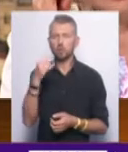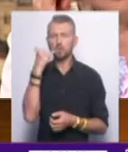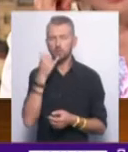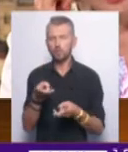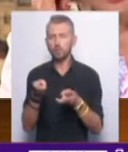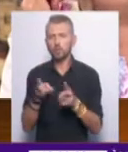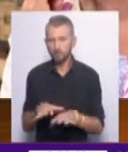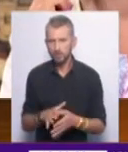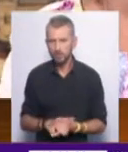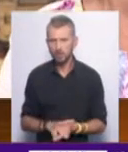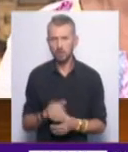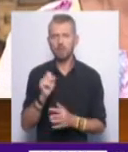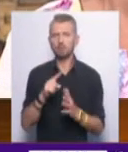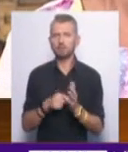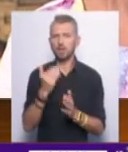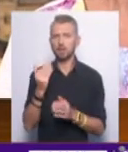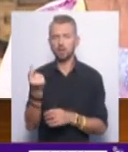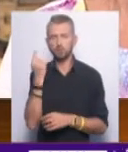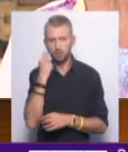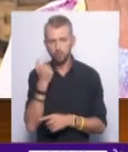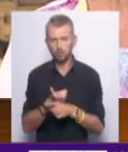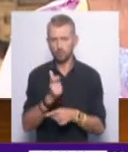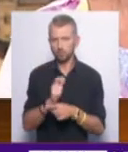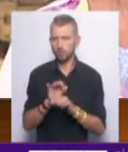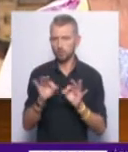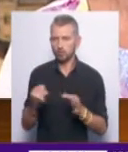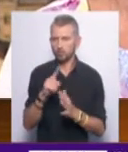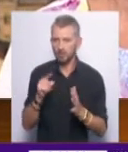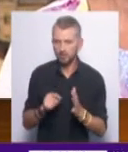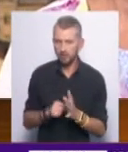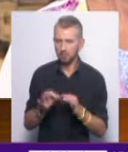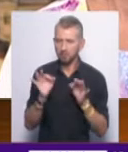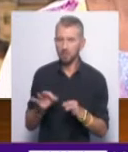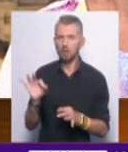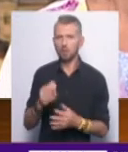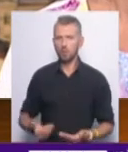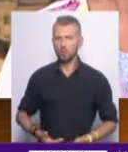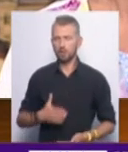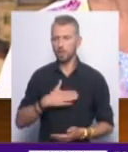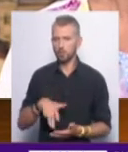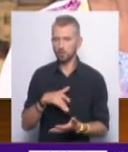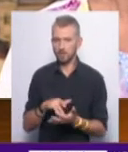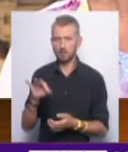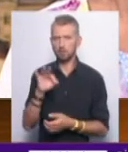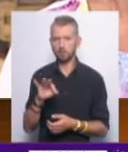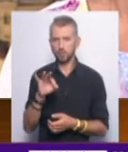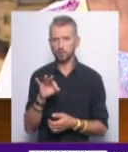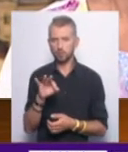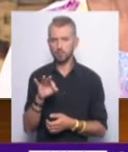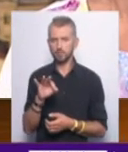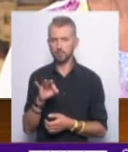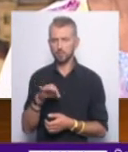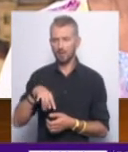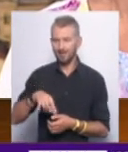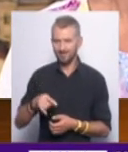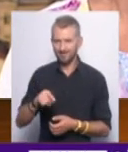залишіть. Питання ваші почули. Дуже чудові питання, влучні з приводу життя в нашому місті, от з приводу ям, про